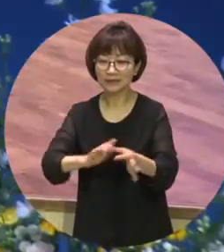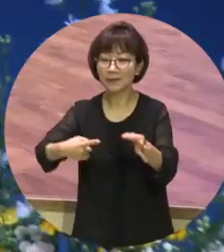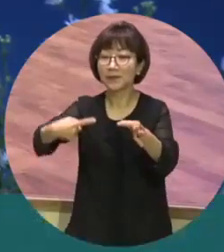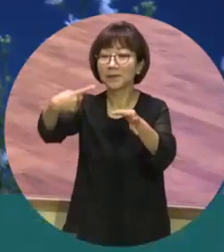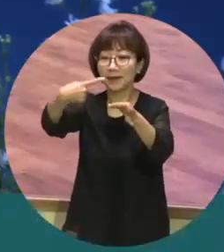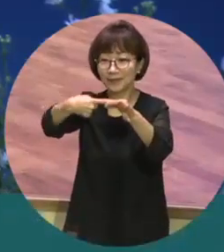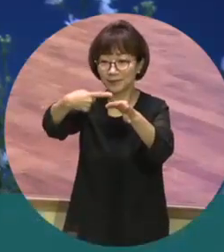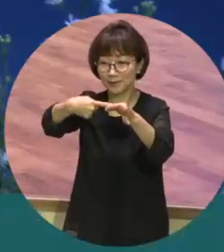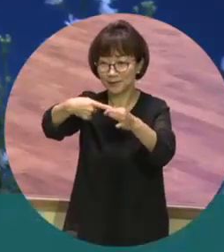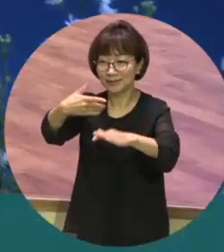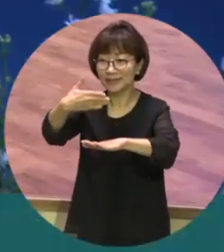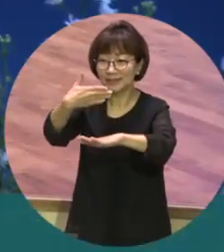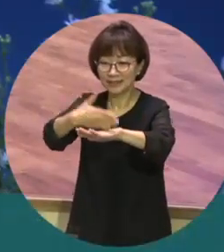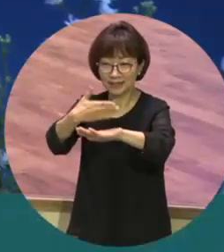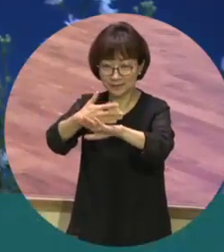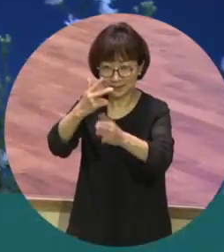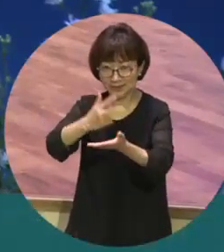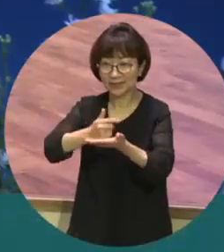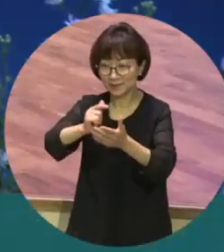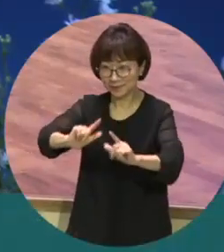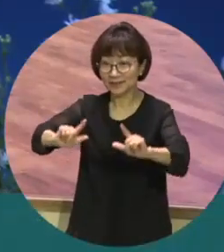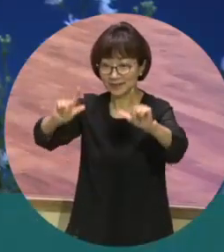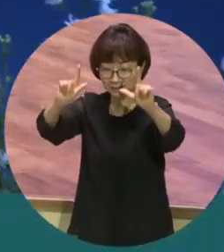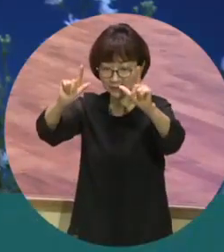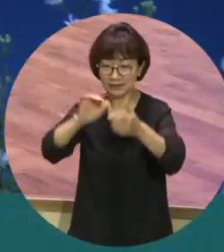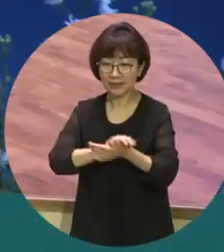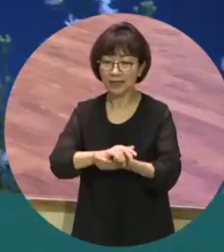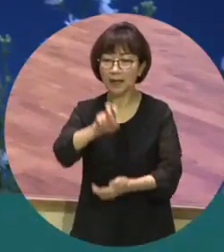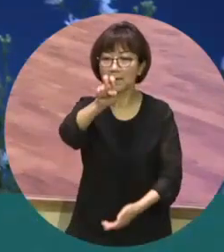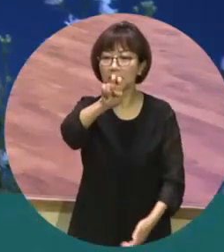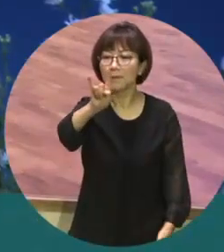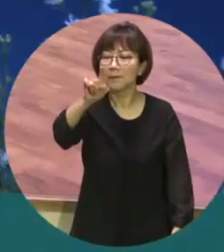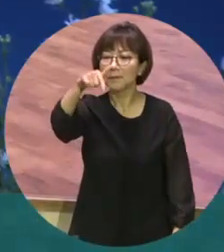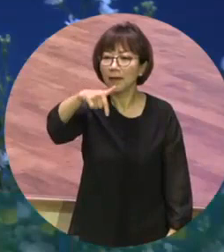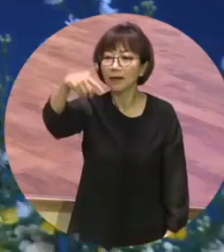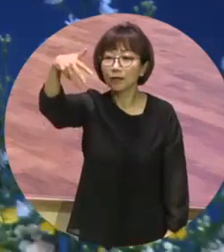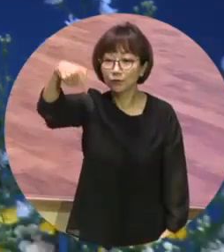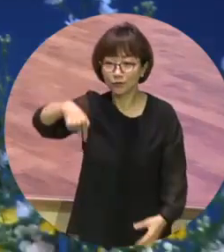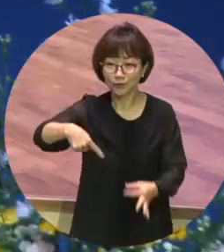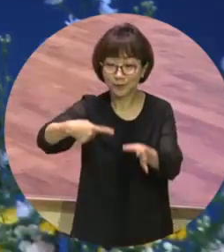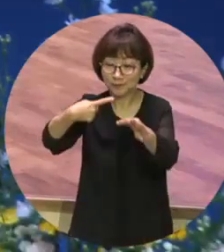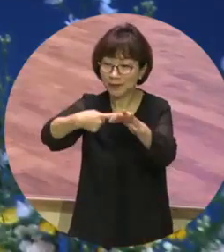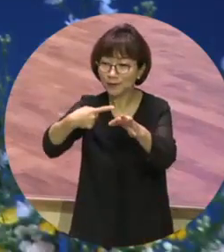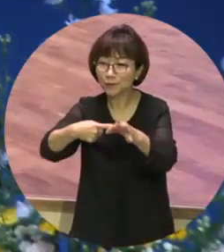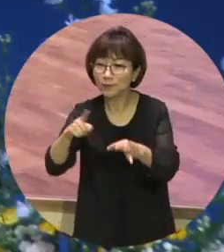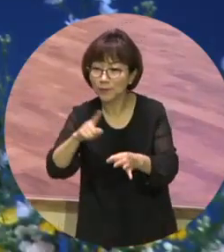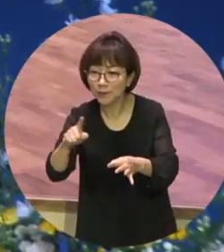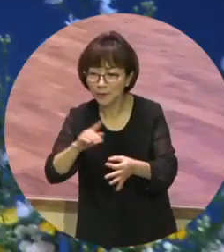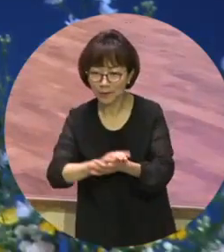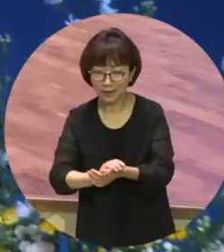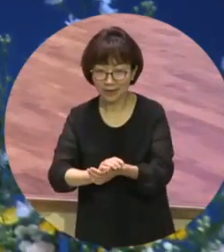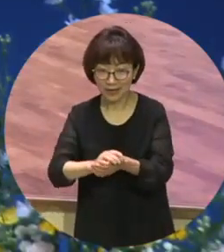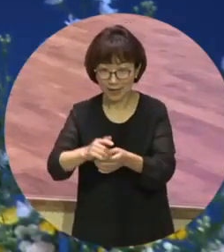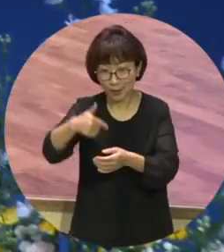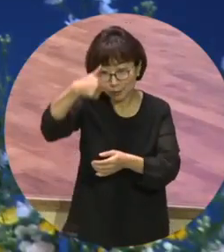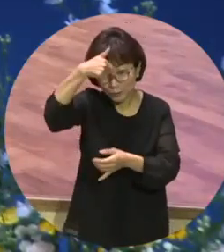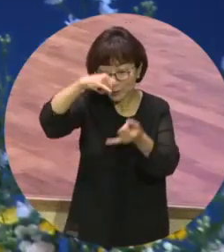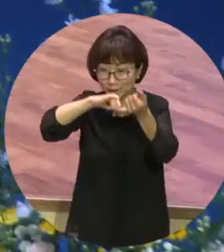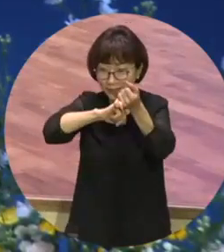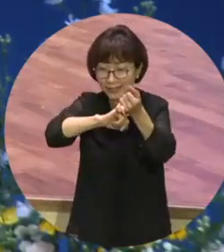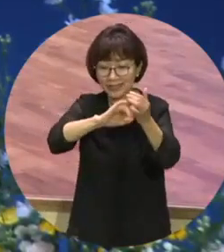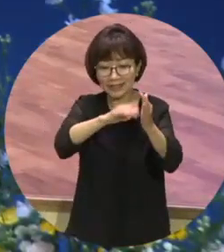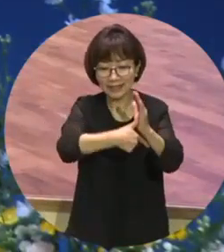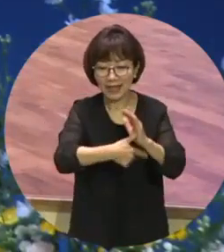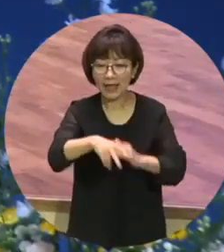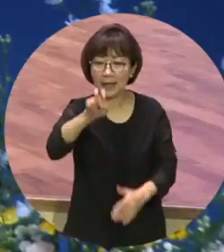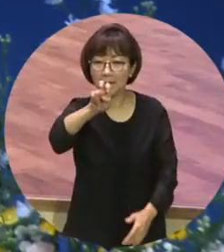감사 주일로 지키는 날입니다. 맥추 감사 주일은 구약의 맥추절에서 유래가